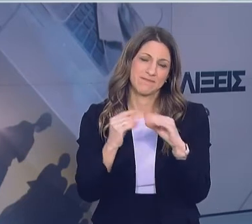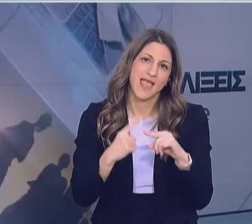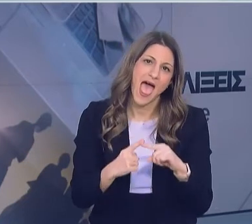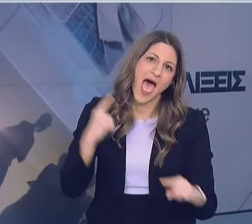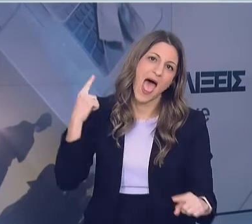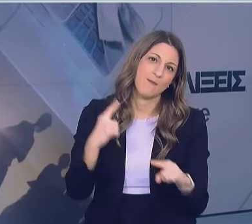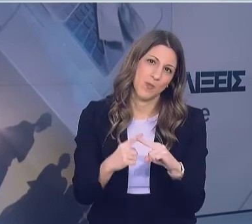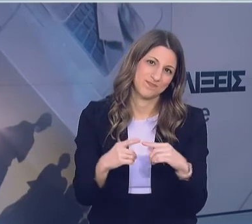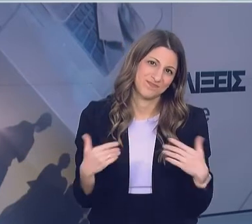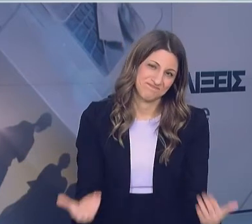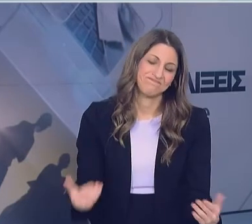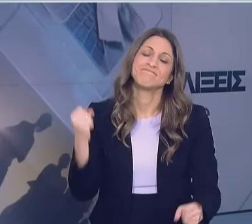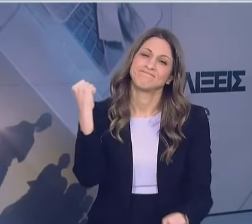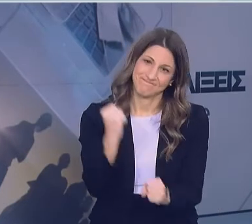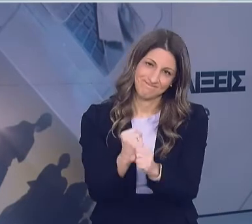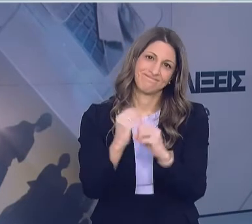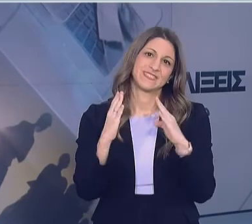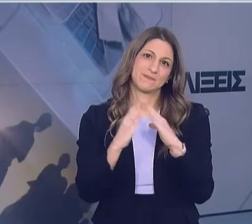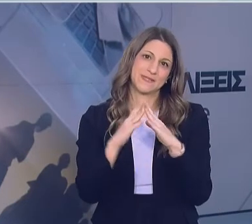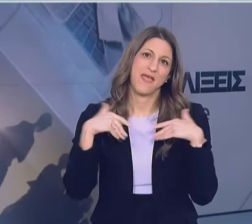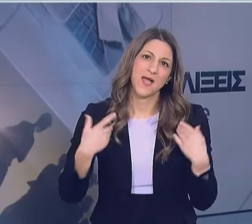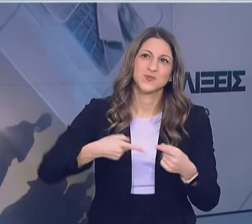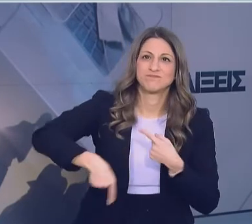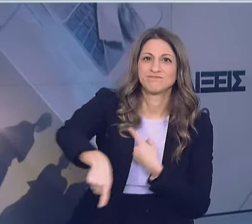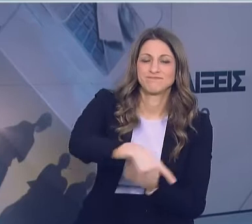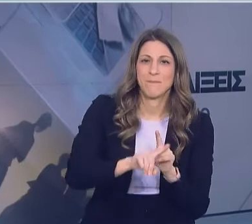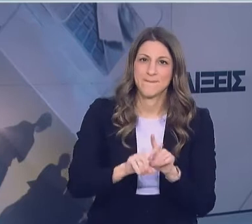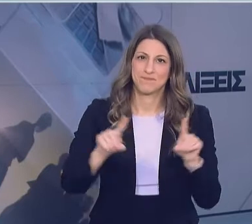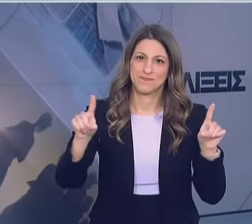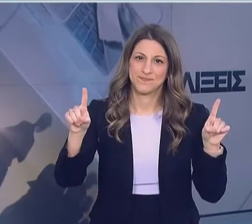Μένουμε σπίτι. Περιορίζουμε τις μετακινήσεις μας. Σας ευχαριστώ.